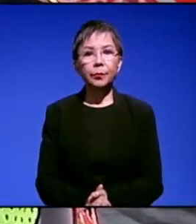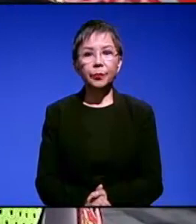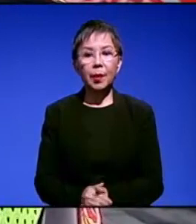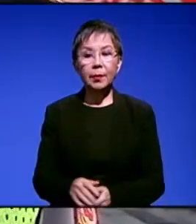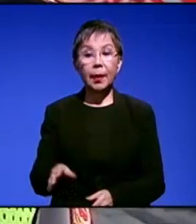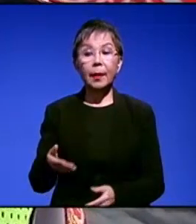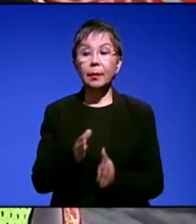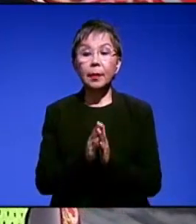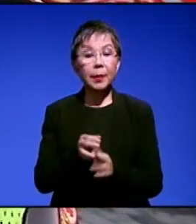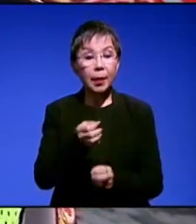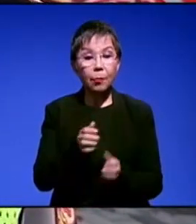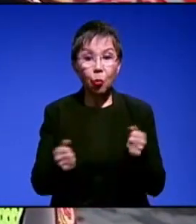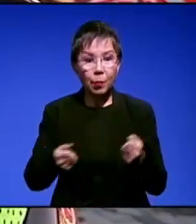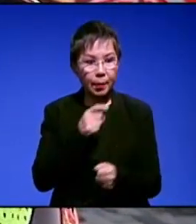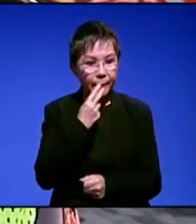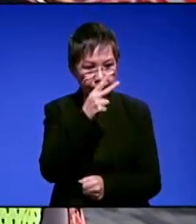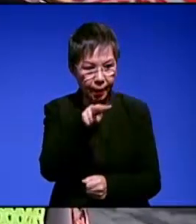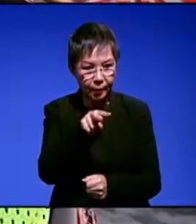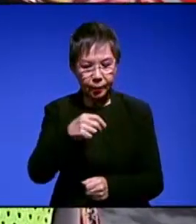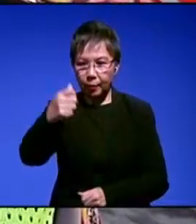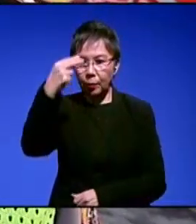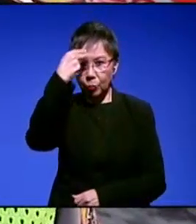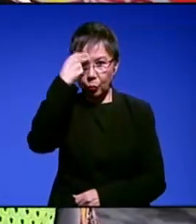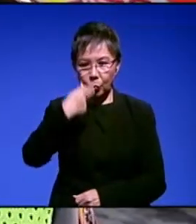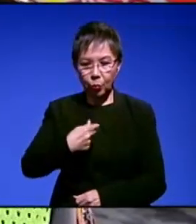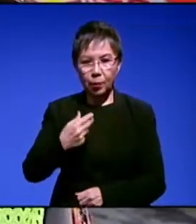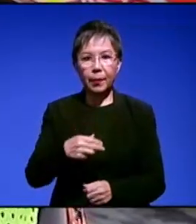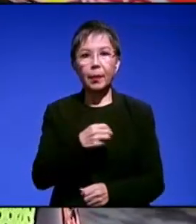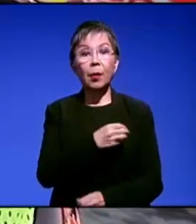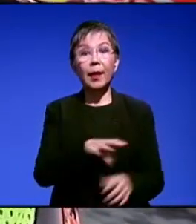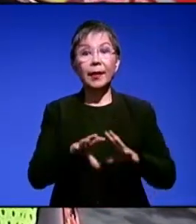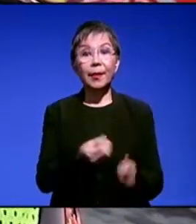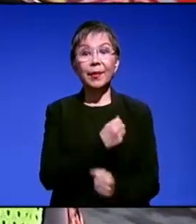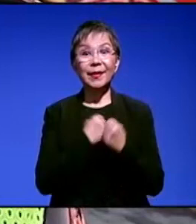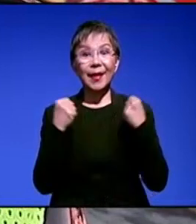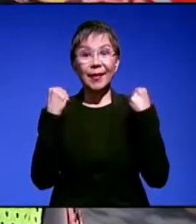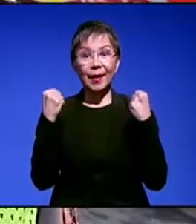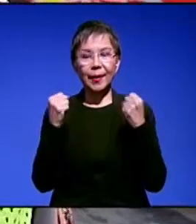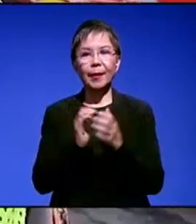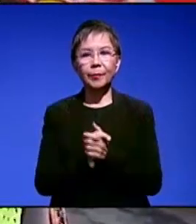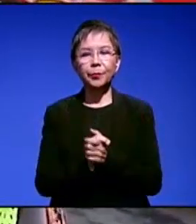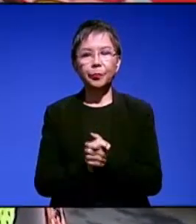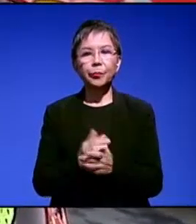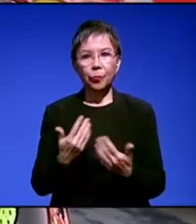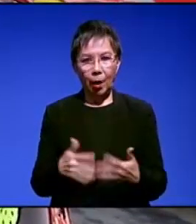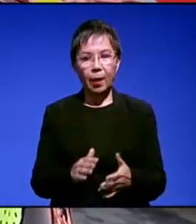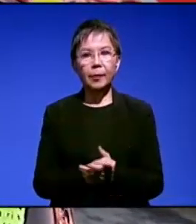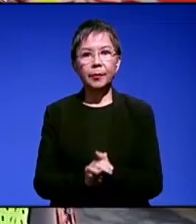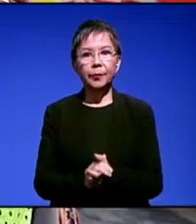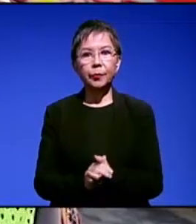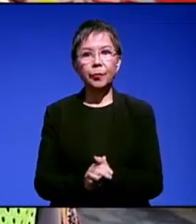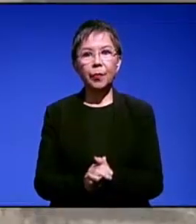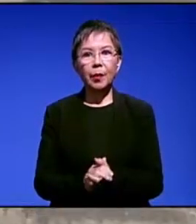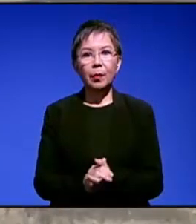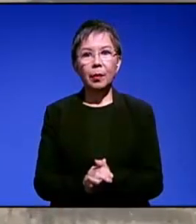kemudian diperiksa suhu tubuhnya oleh tim kesehatan dari Puskesmas Bogor. Setelah itu